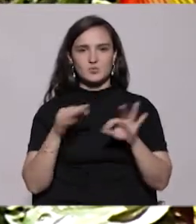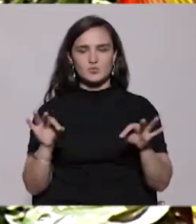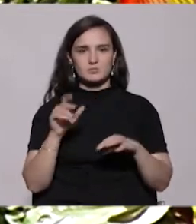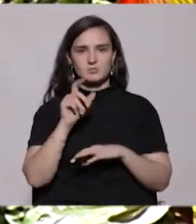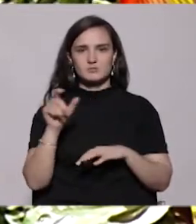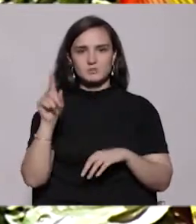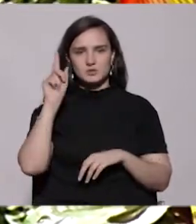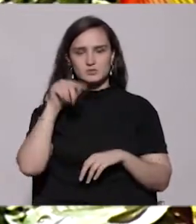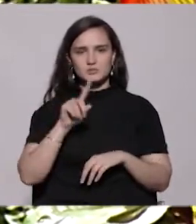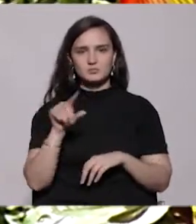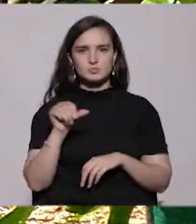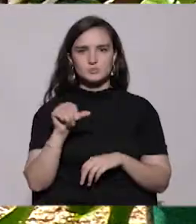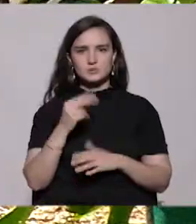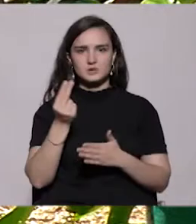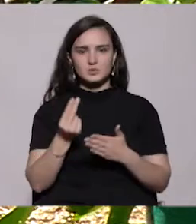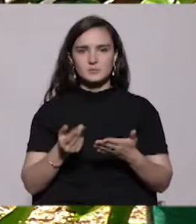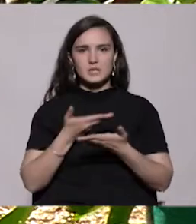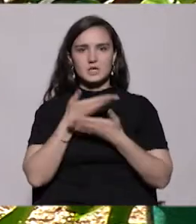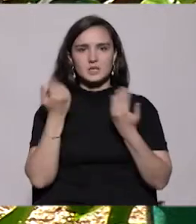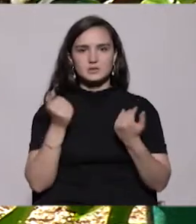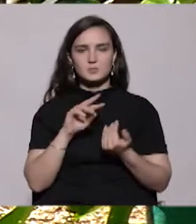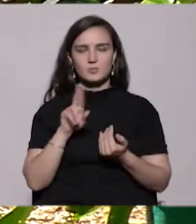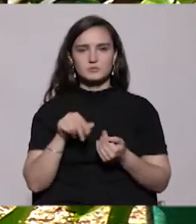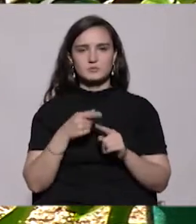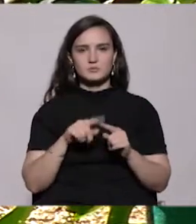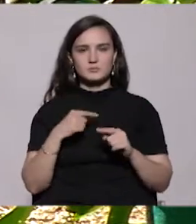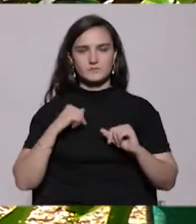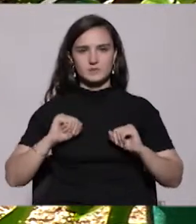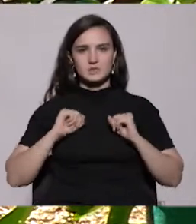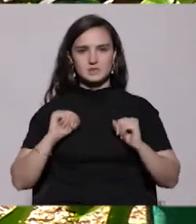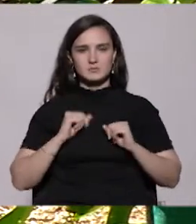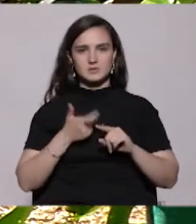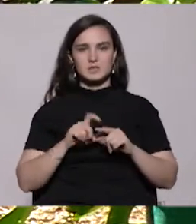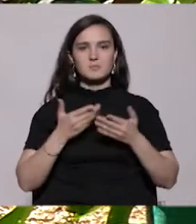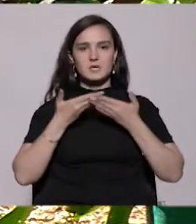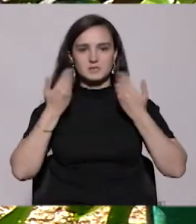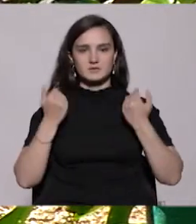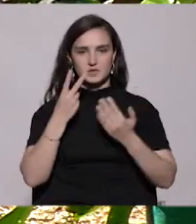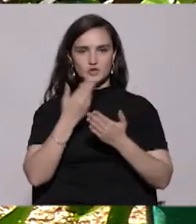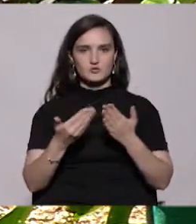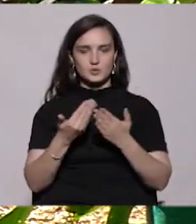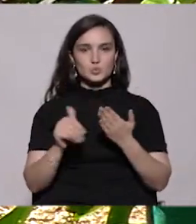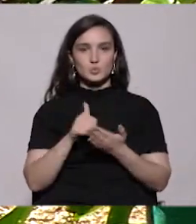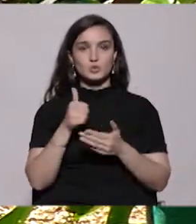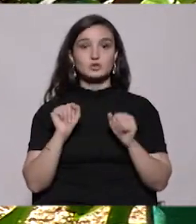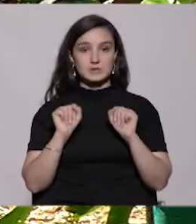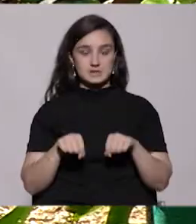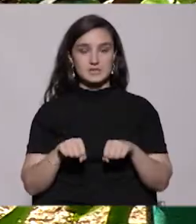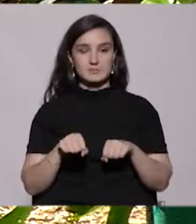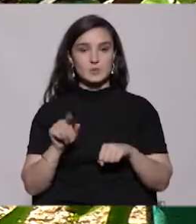თავისუფლები. იცოდეთ, რომ ცუდი ნახატი არ არსებობს და მე ვეცდები ძალიან მარტივად გაჩვენოთ, როგორ